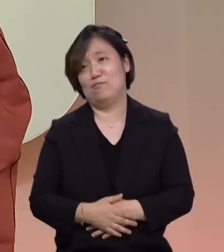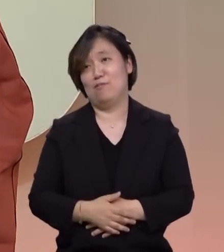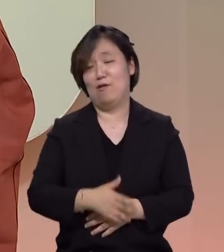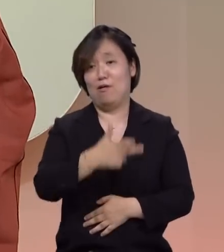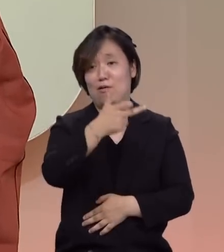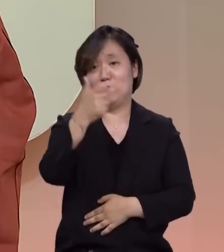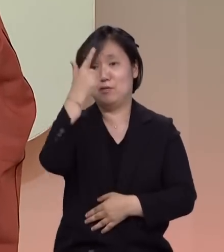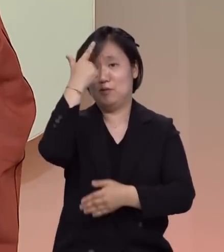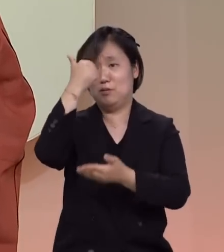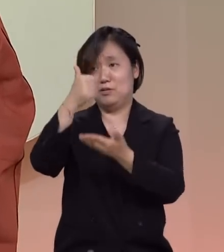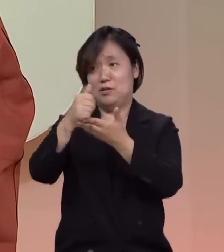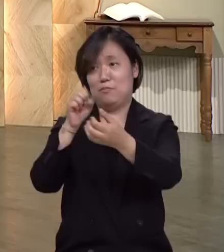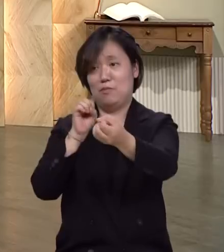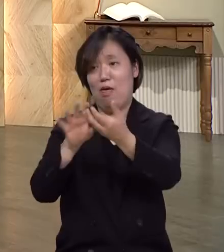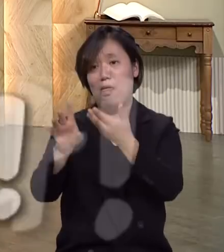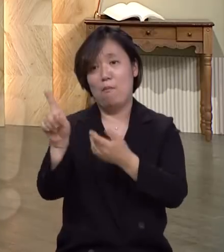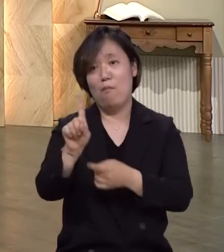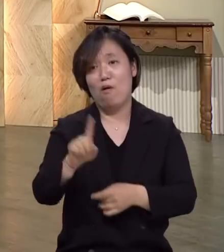훈수 님께서